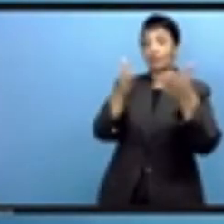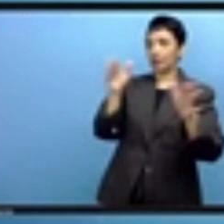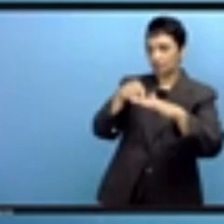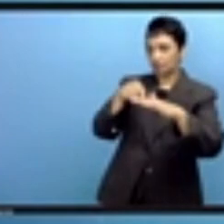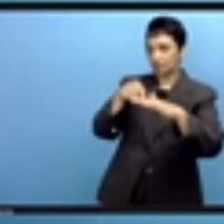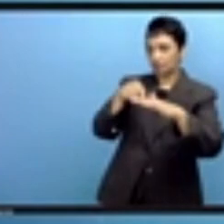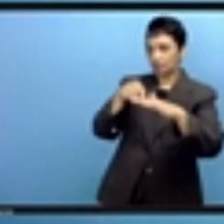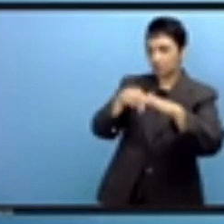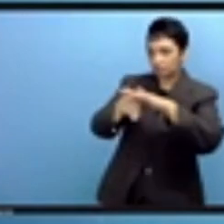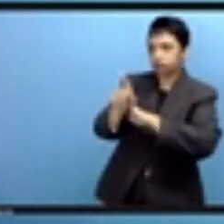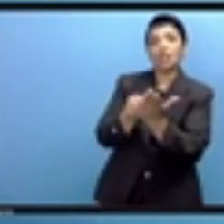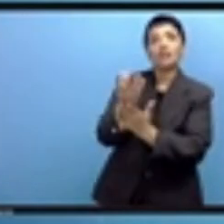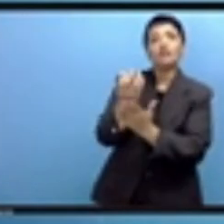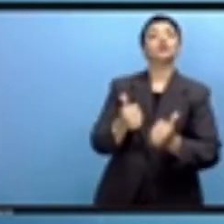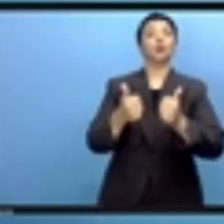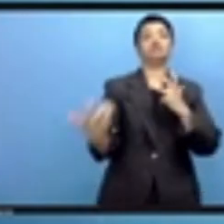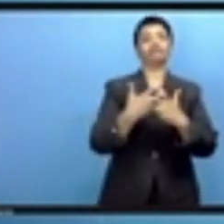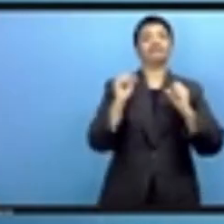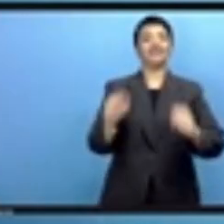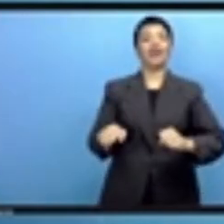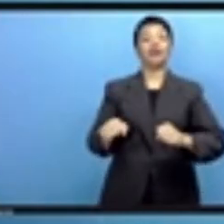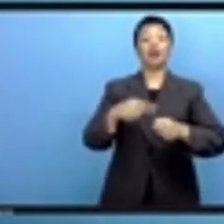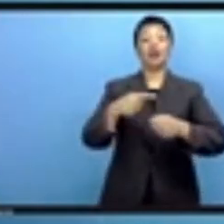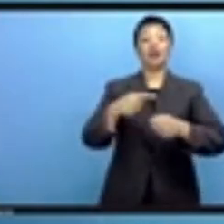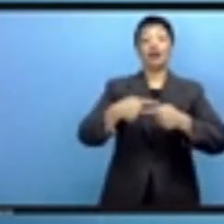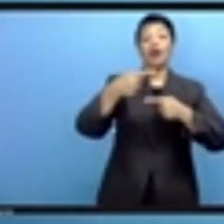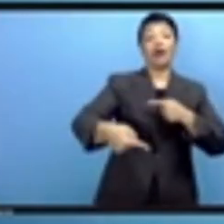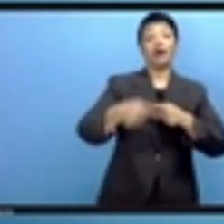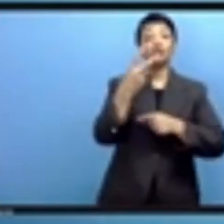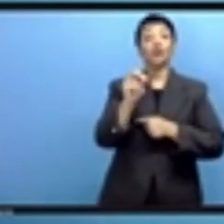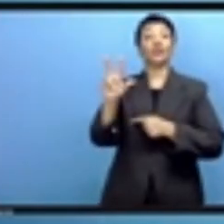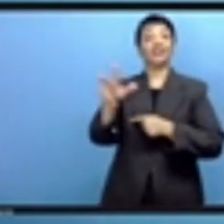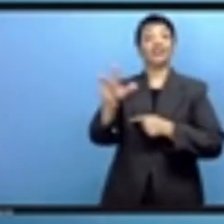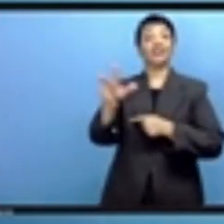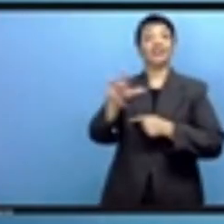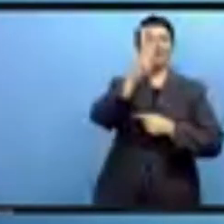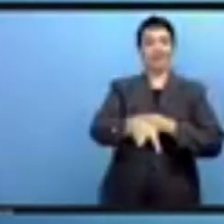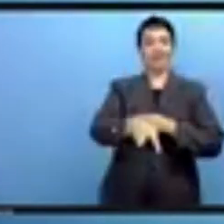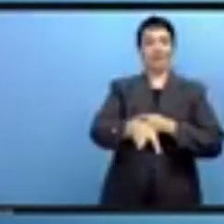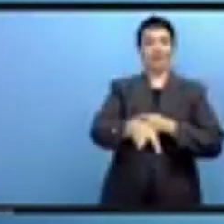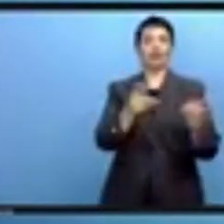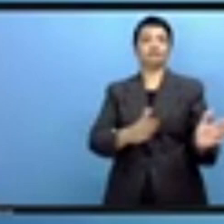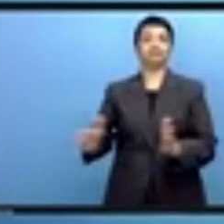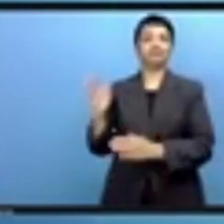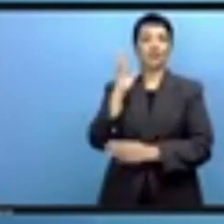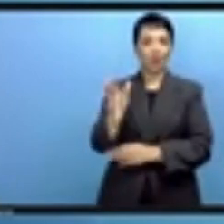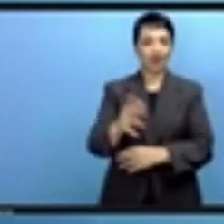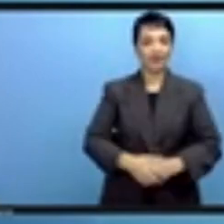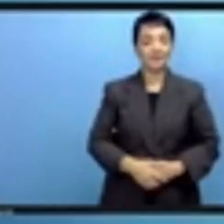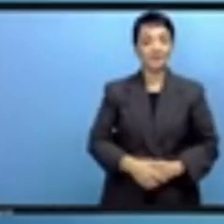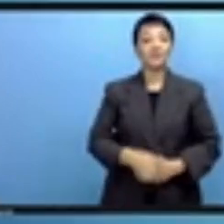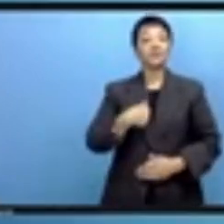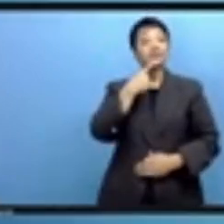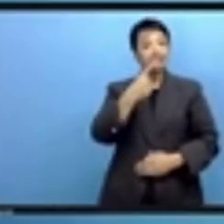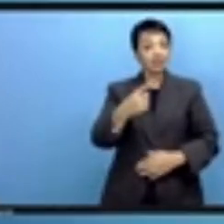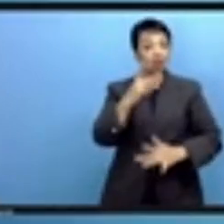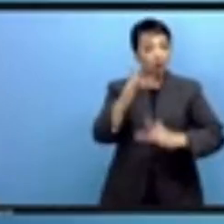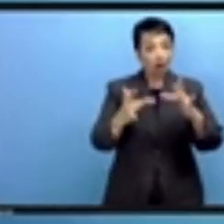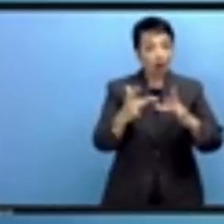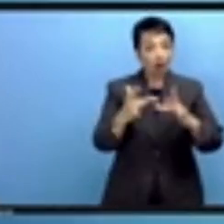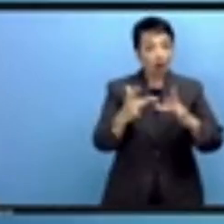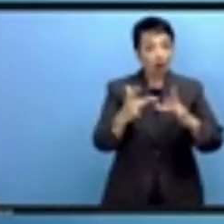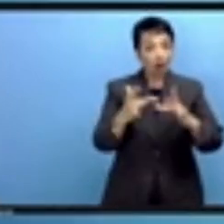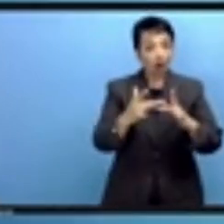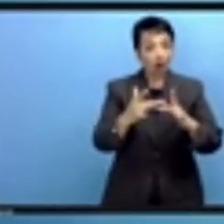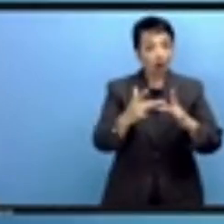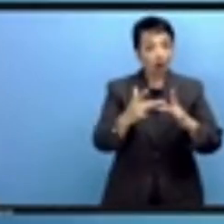个大会，来确保数字平台一方面呢能够保障我们的自由言论，另外一方面呢确保这个